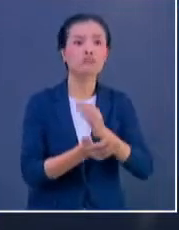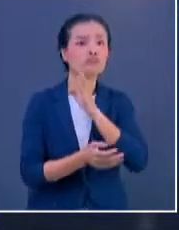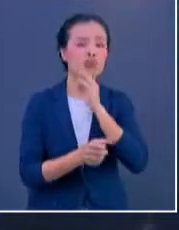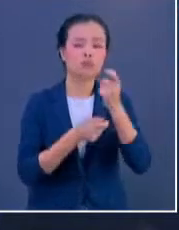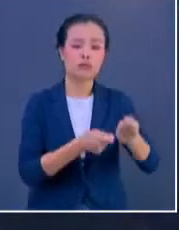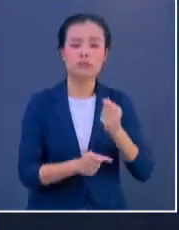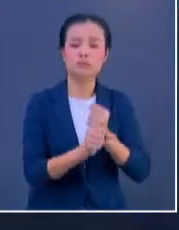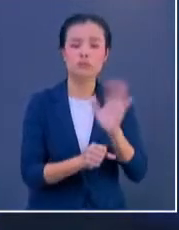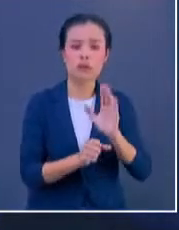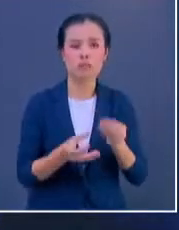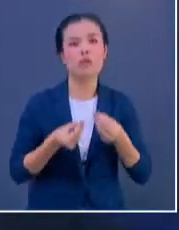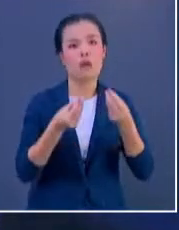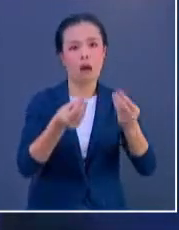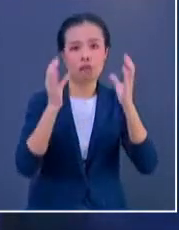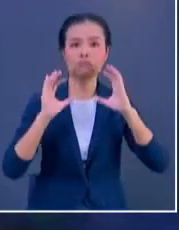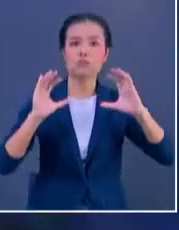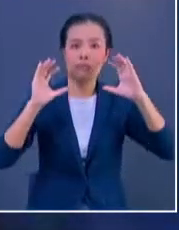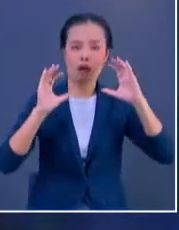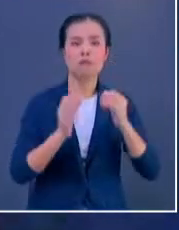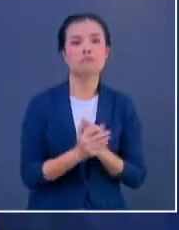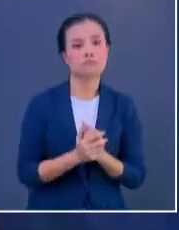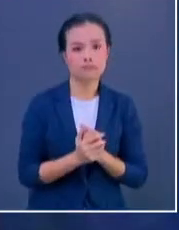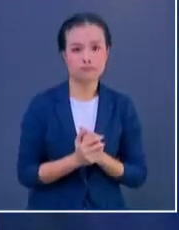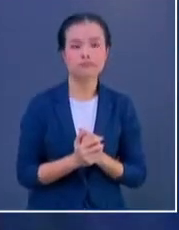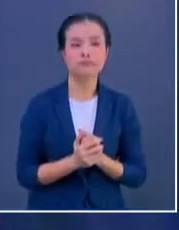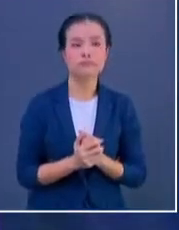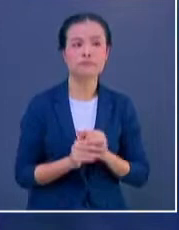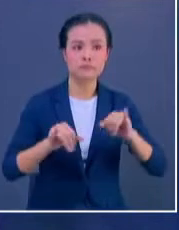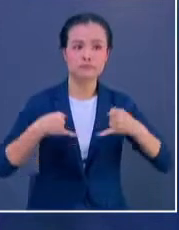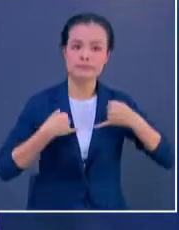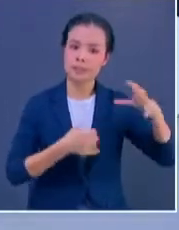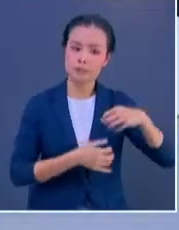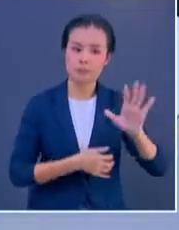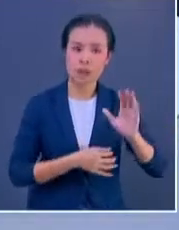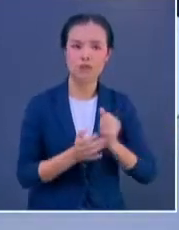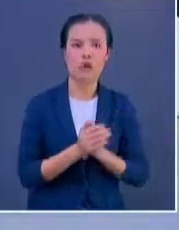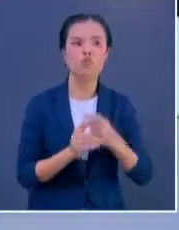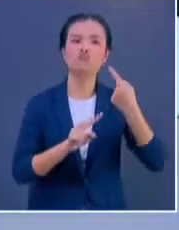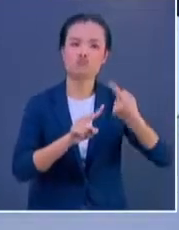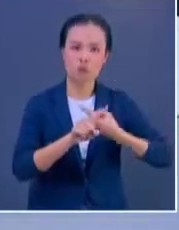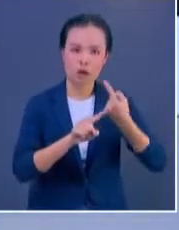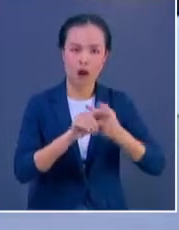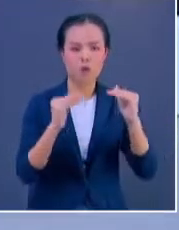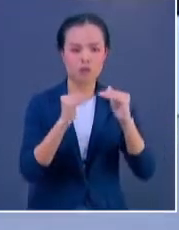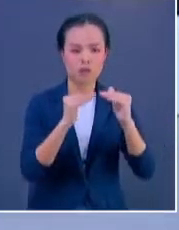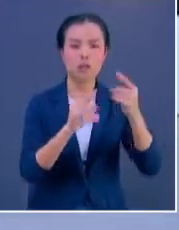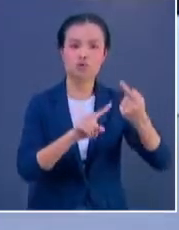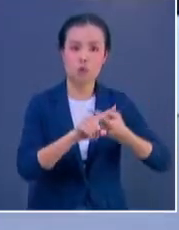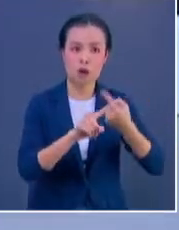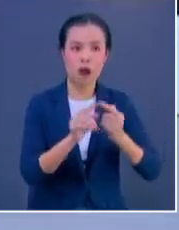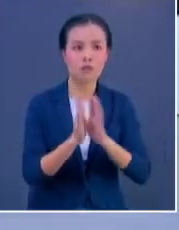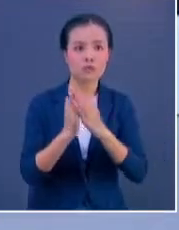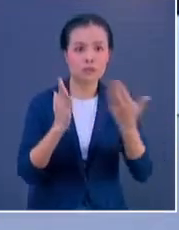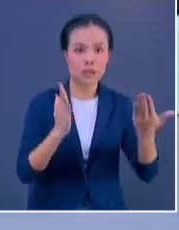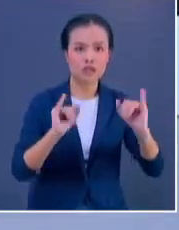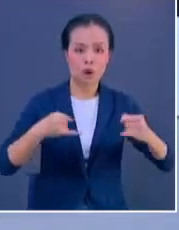ตรนี่เราก็ต้องคืนหลวงไป นะต้องคืนหลวงเพราะฉะนั้นคุณไม่ได้ยึดครองคุณแค่ถือครองชั่วคราว ครับผม เท่านั้น ครับผม มีโฉนดแต่คุณไม่ใช่เ